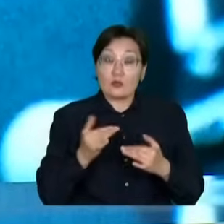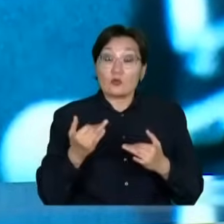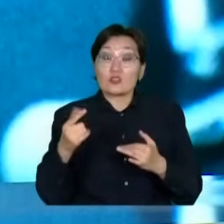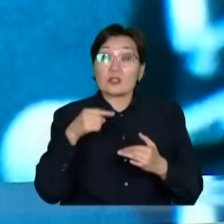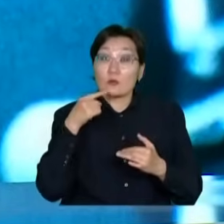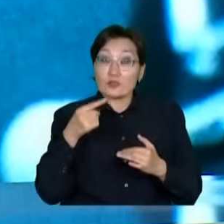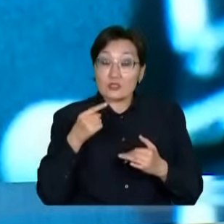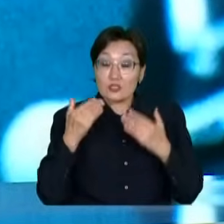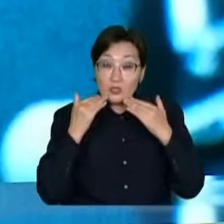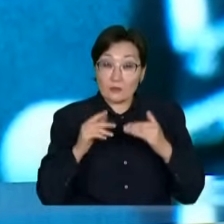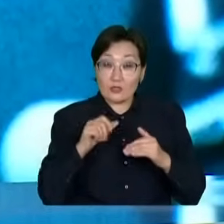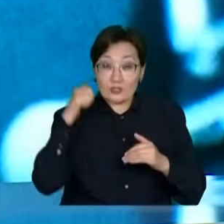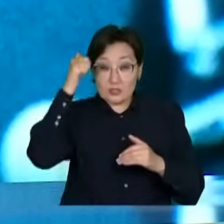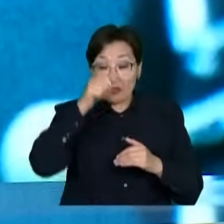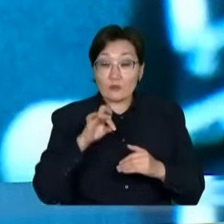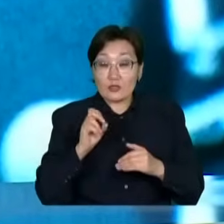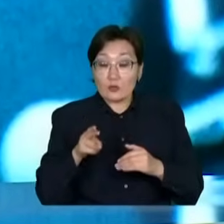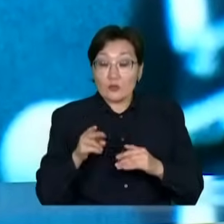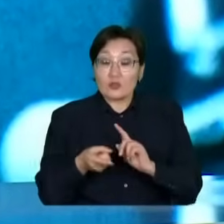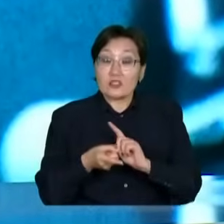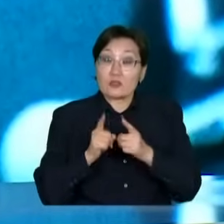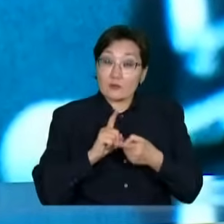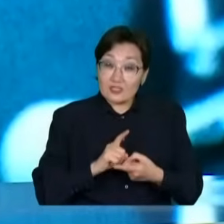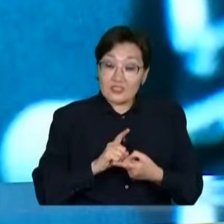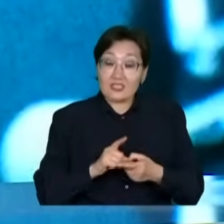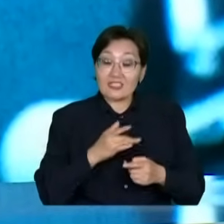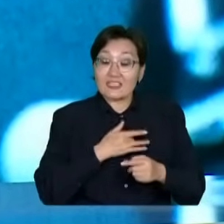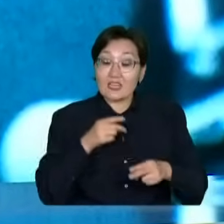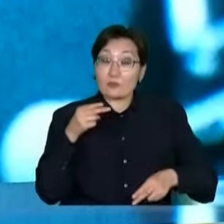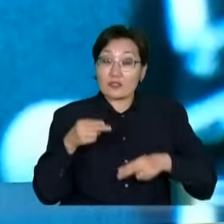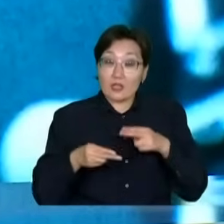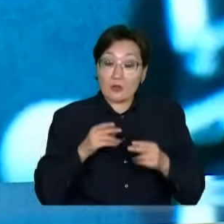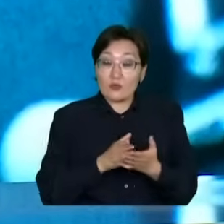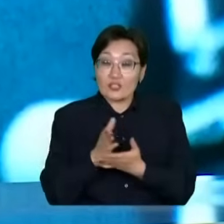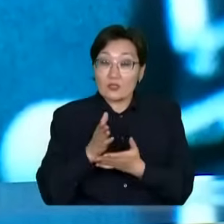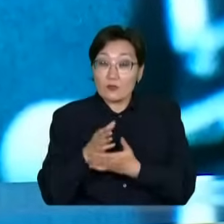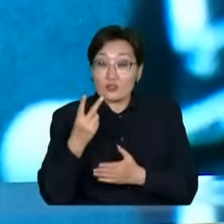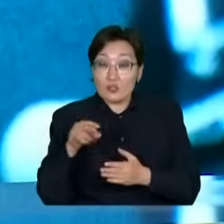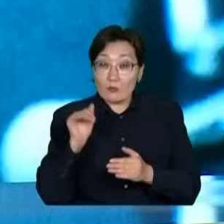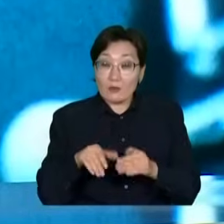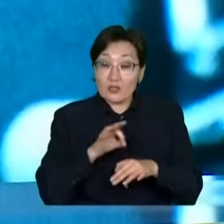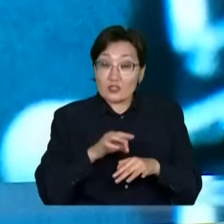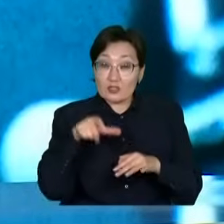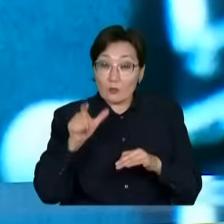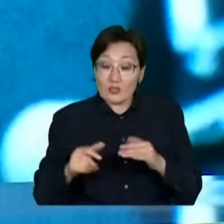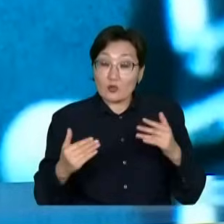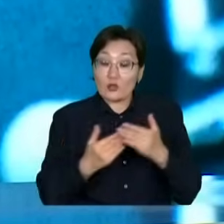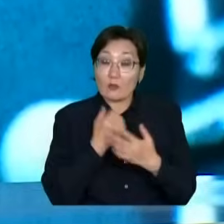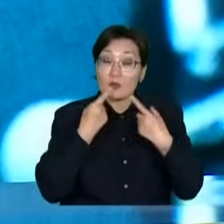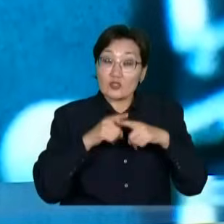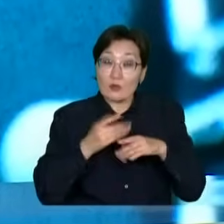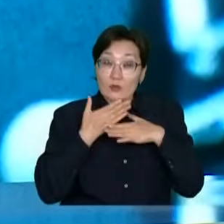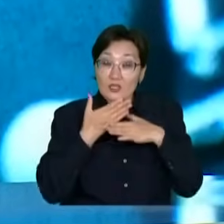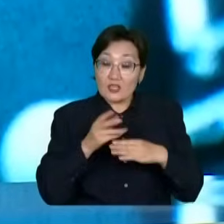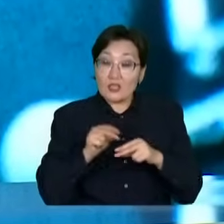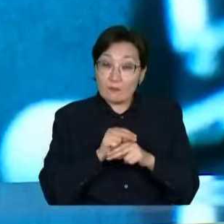Сөзіне сенсек, соңғы жылдары онкология, трансплантология және кардиохирургия бағытында 20 мың науқас ноу-хау технологияның